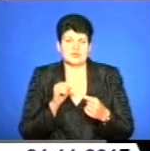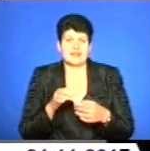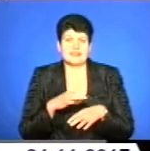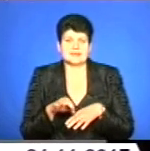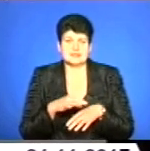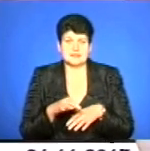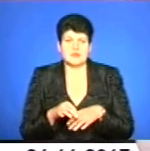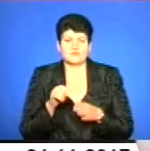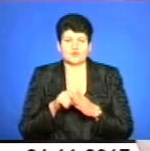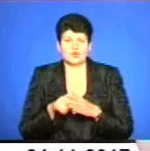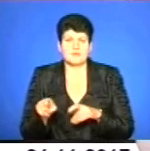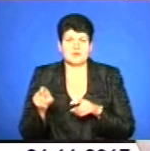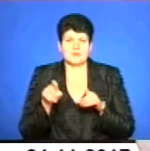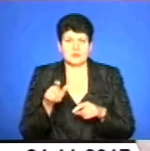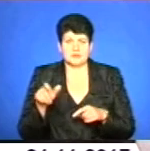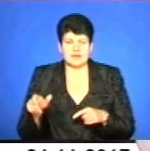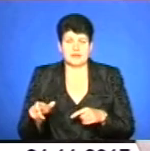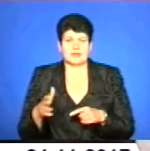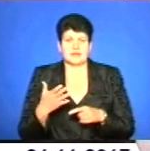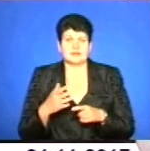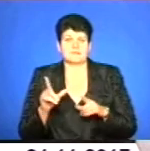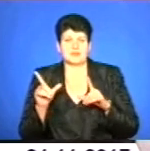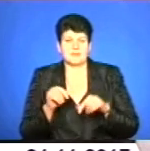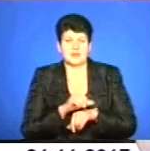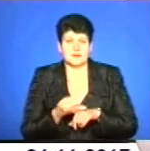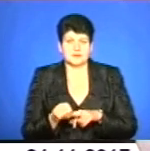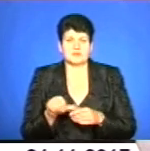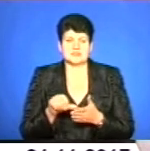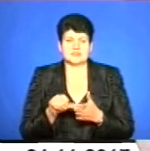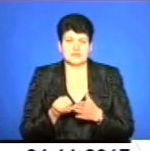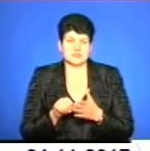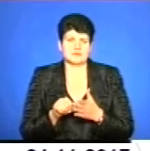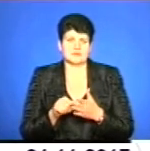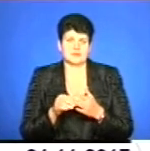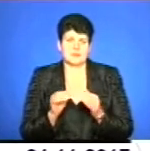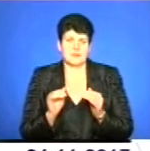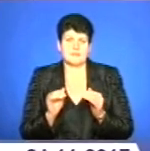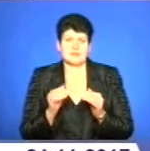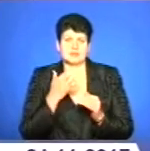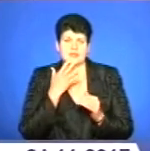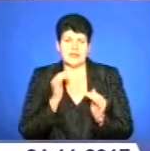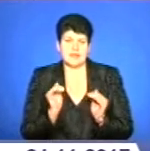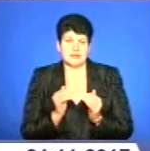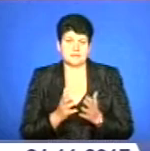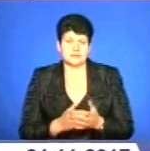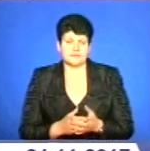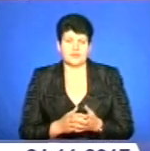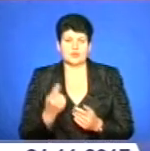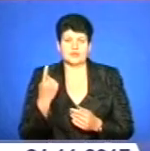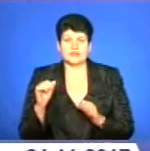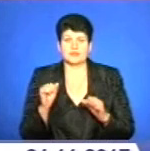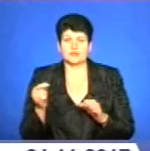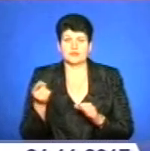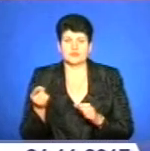внутрішньо переміщеними особами, мігрантками, представницями національних меншин, які постраждали. Один із керівників